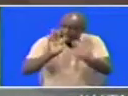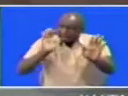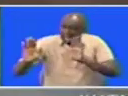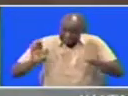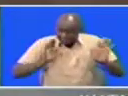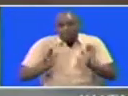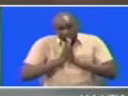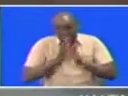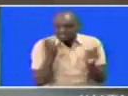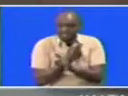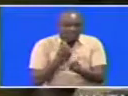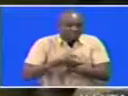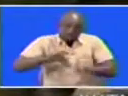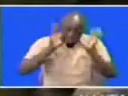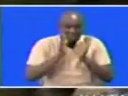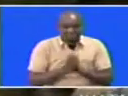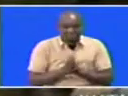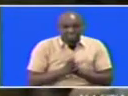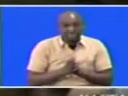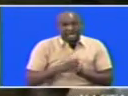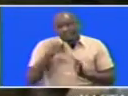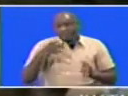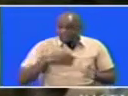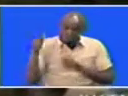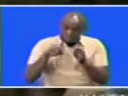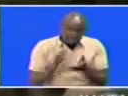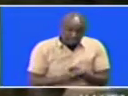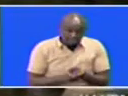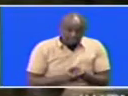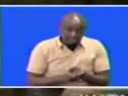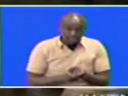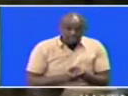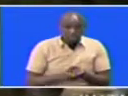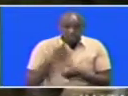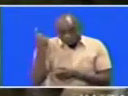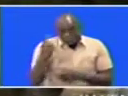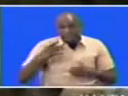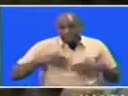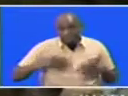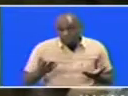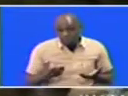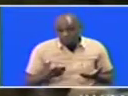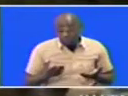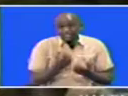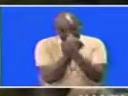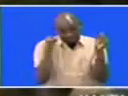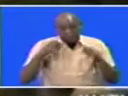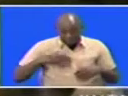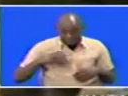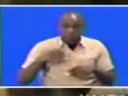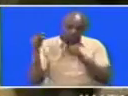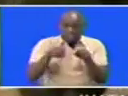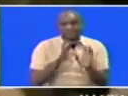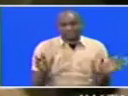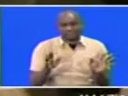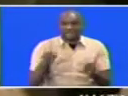kufikisha ujumbe wake kwa Mola. There is also some caves where only maybe those who are saved, something of that kind,